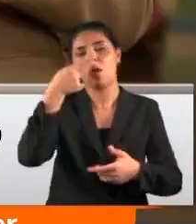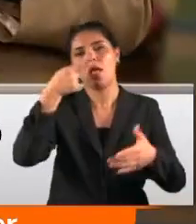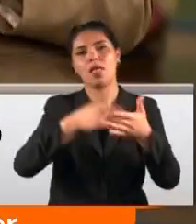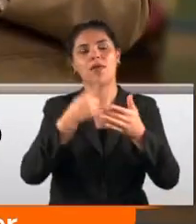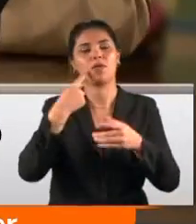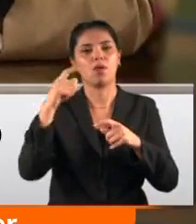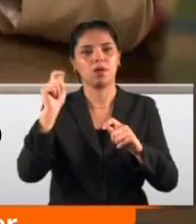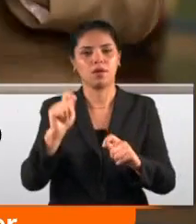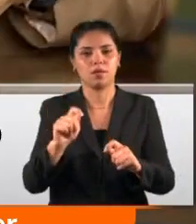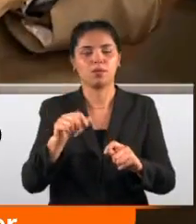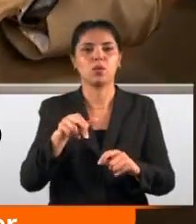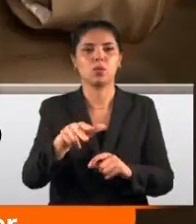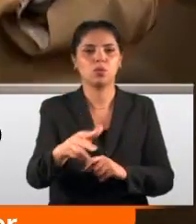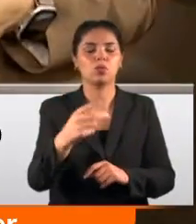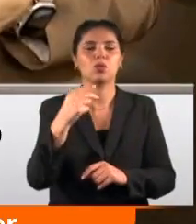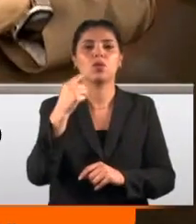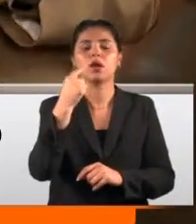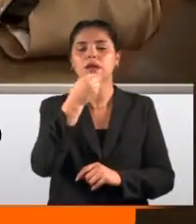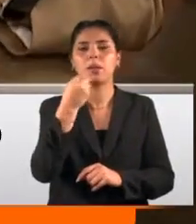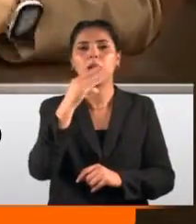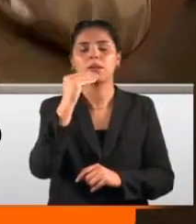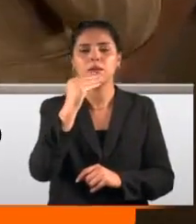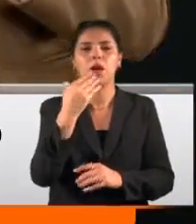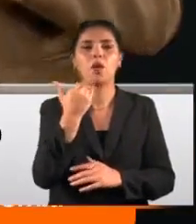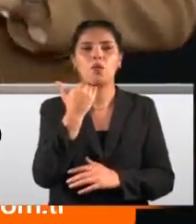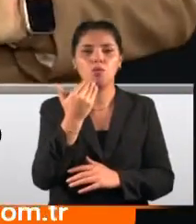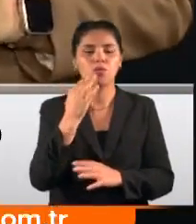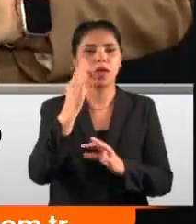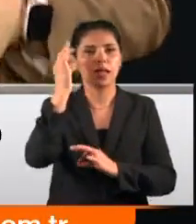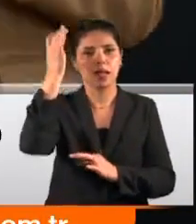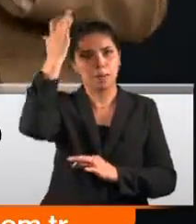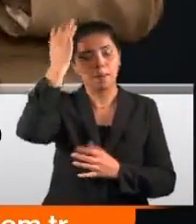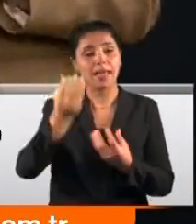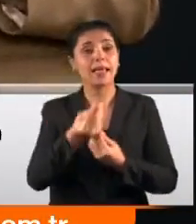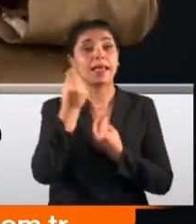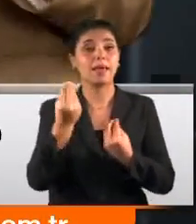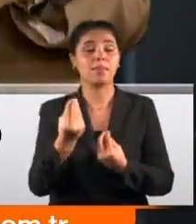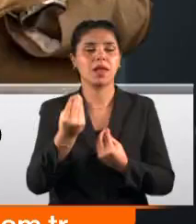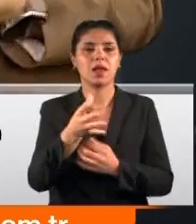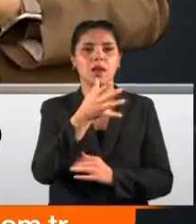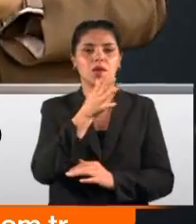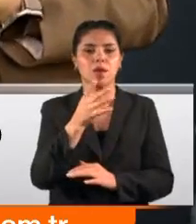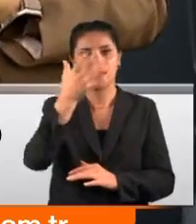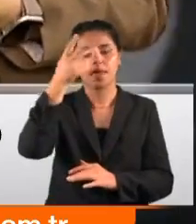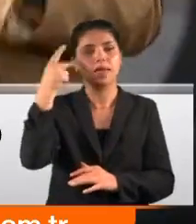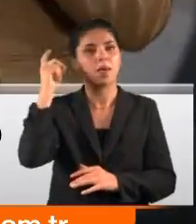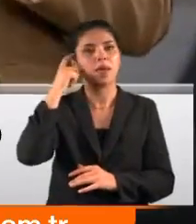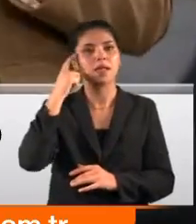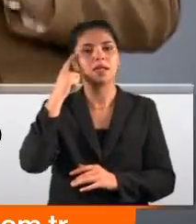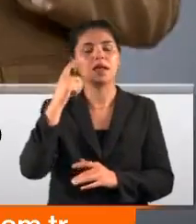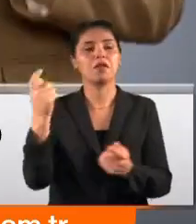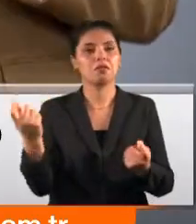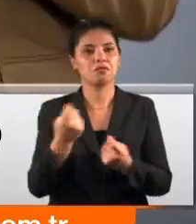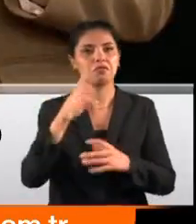yapılacak. Çünkü yürüme, çiğneme gibi motor becerileri insan beyni çok daha iyi biliyor. Yapay zekada çalıştıkça öğrenen bir yapı.